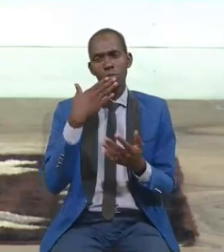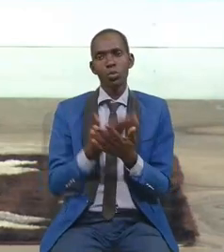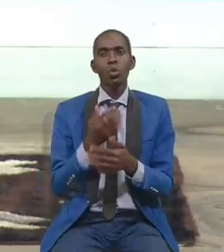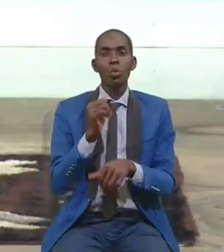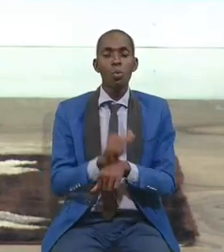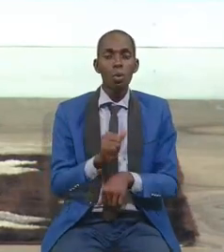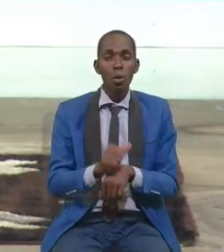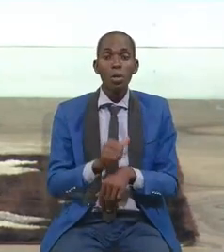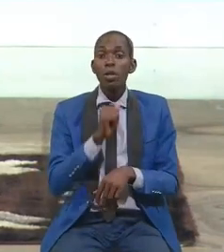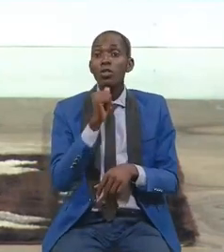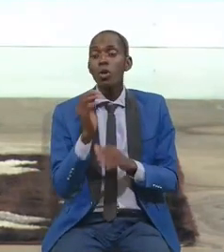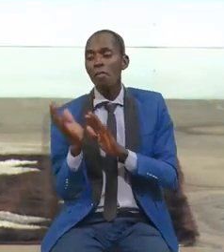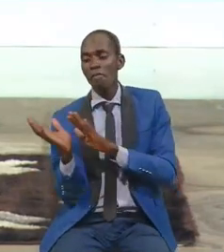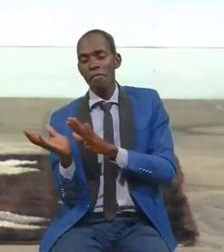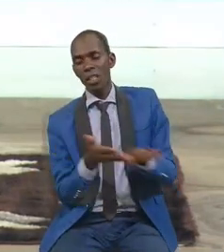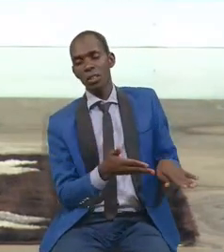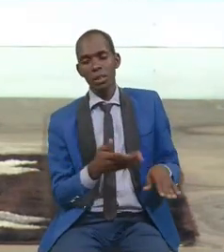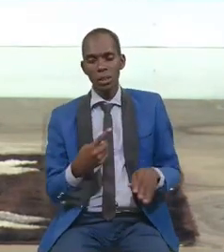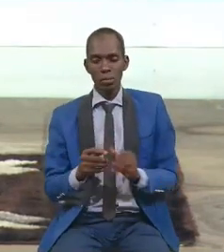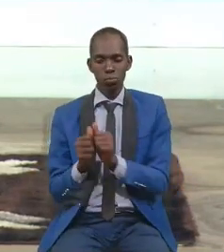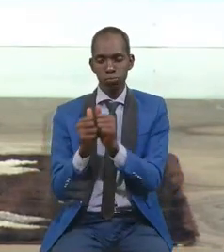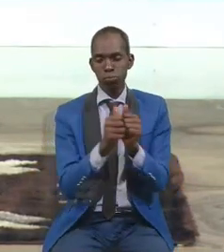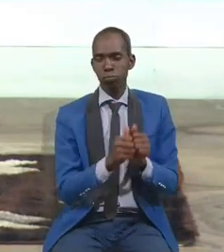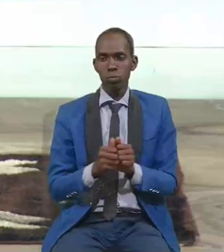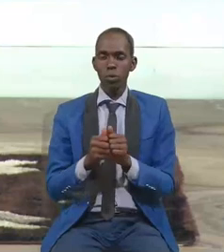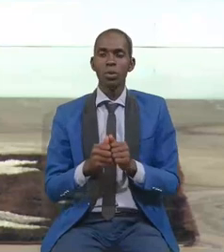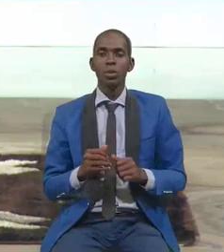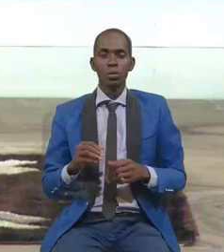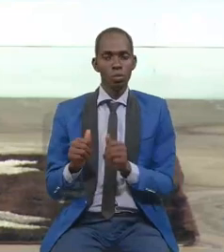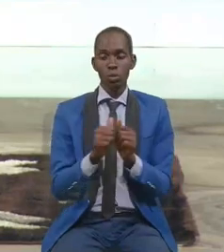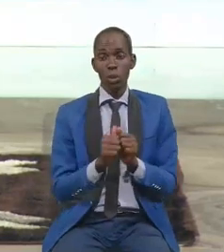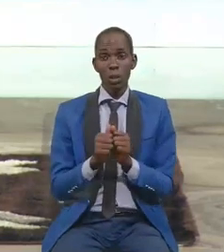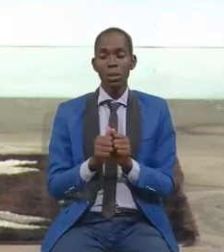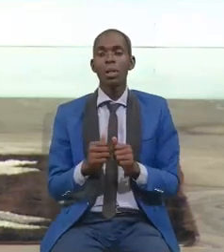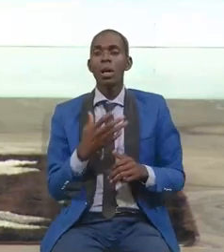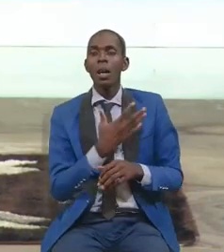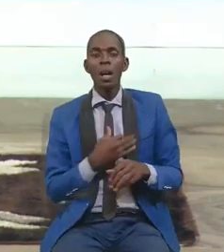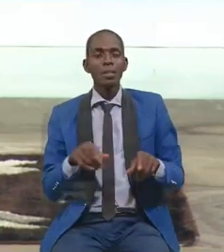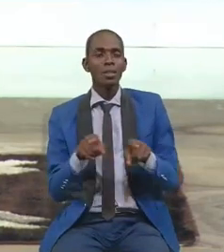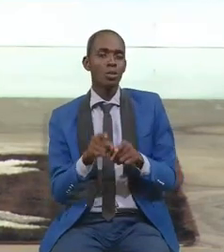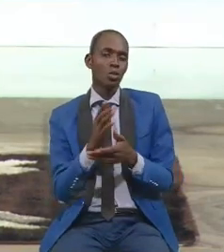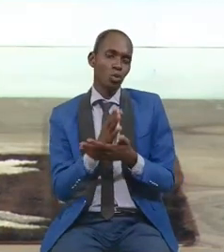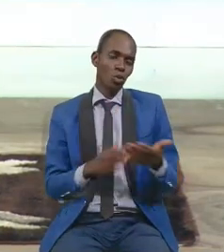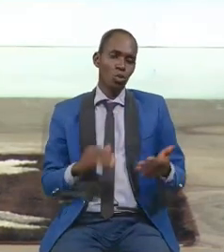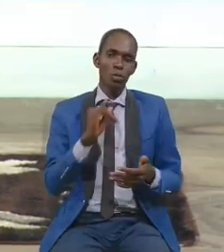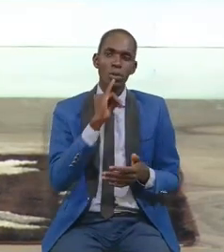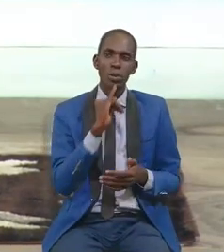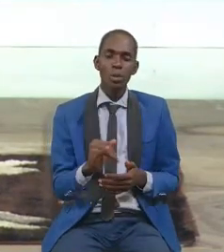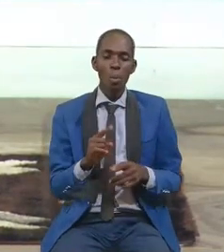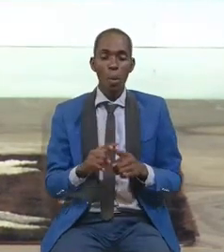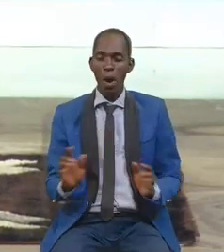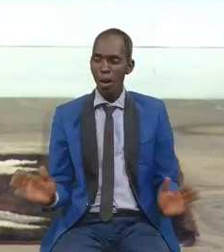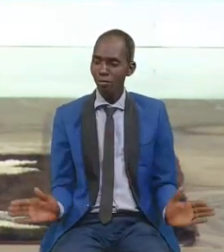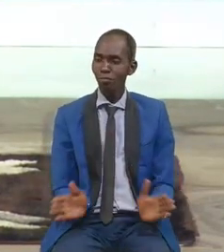« N'abandonnons pas notre assemblée, comme c'est la coutume de quelques-uns, mais